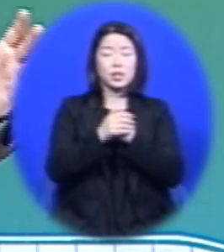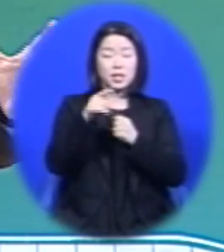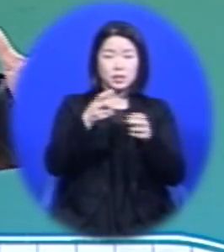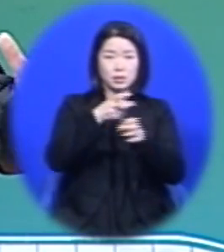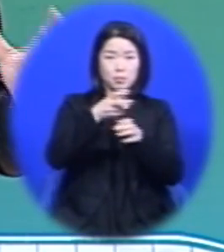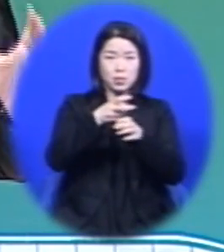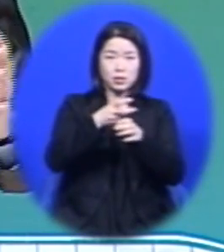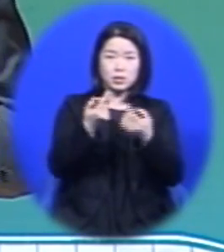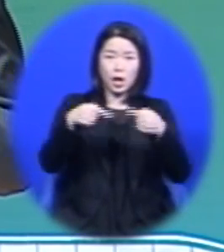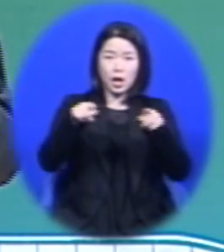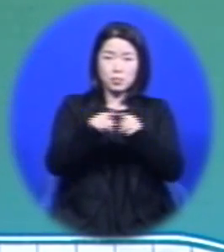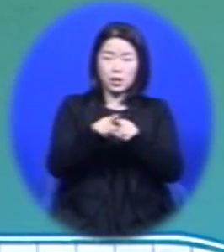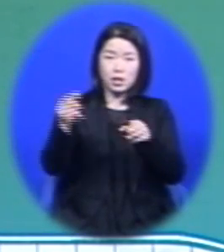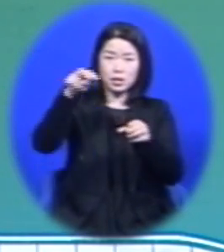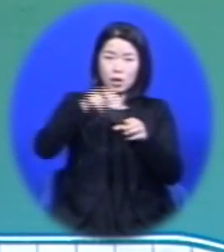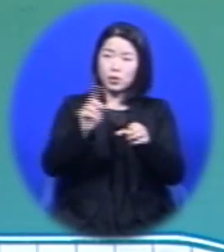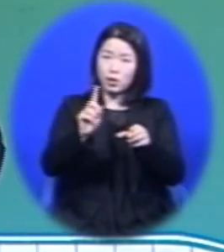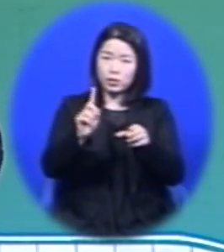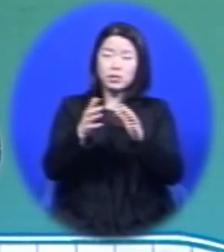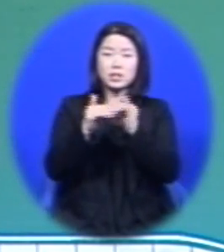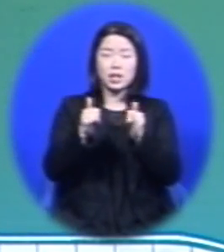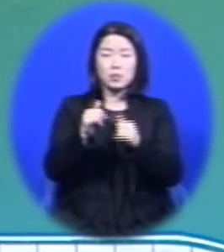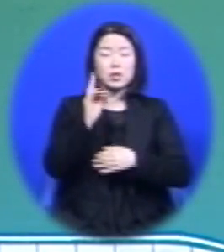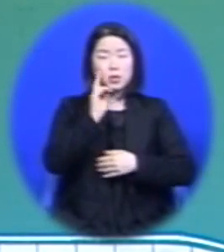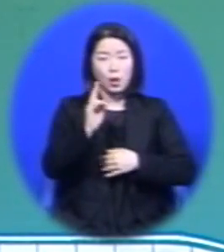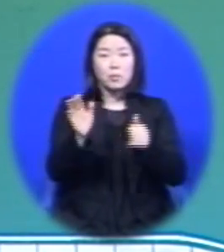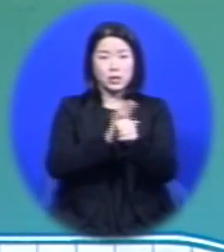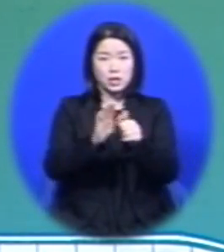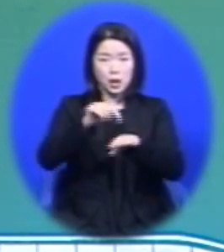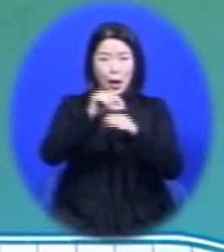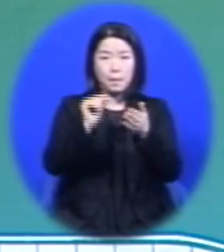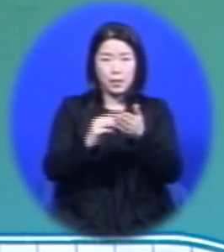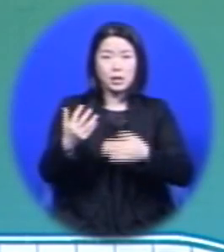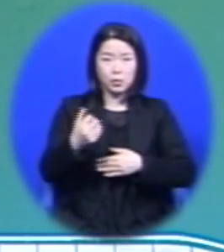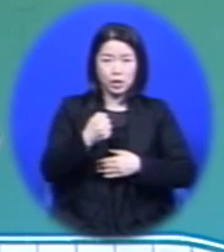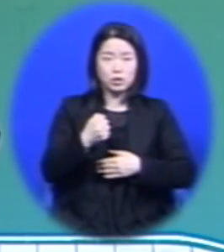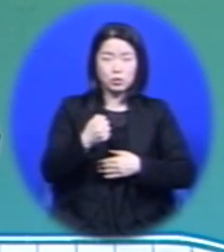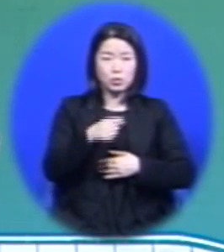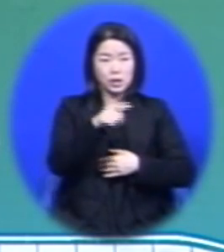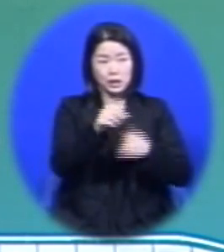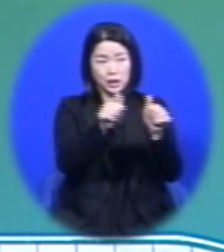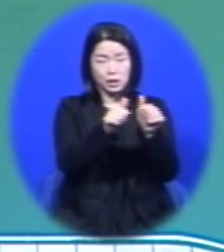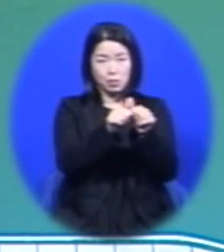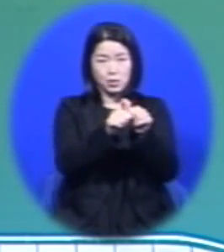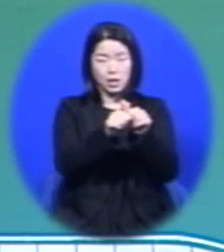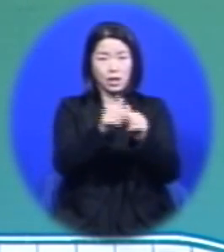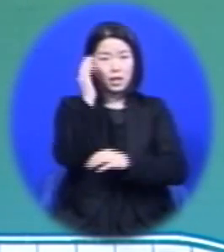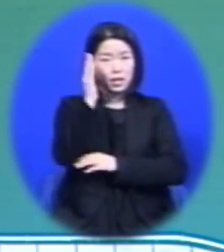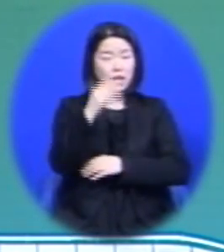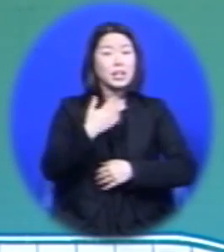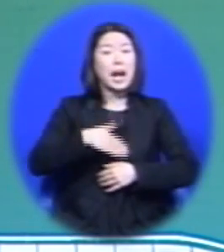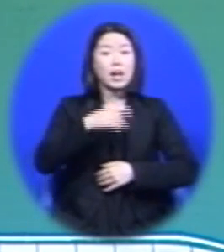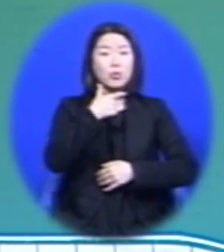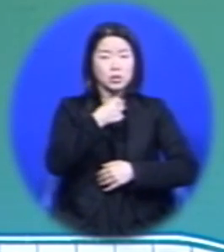버스를 같이 타고 가는 어떤 사람이 아주 너무 친절한 마음을 가지고 그 남자의 사연을 알고